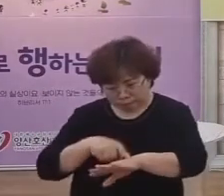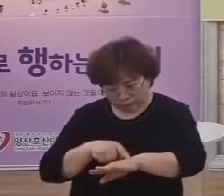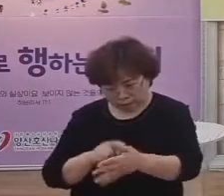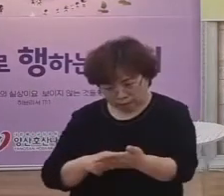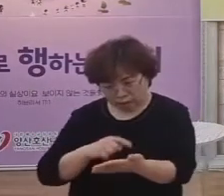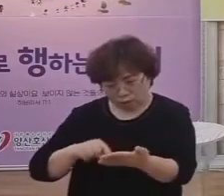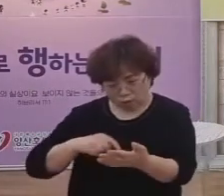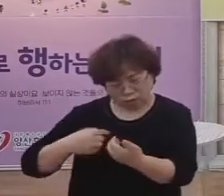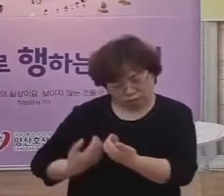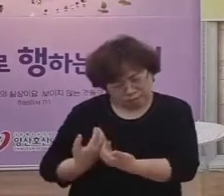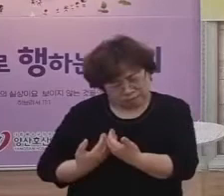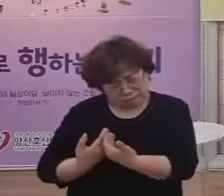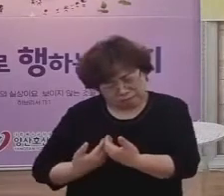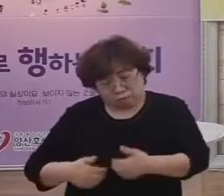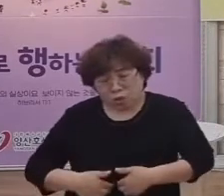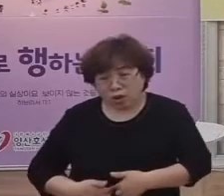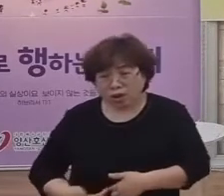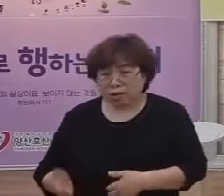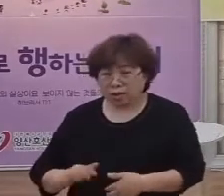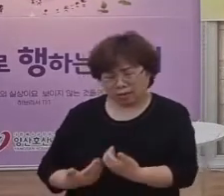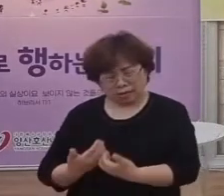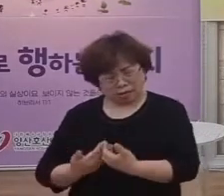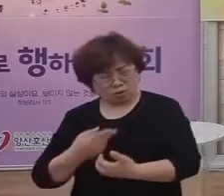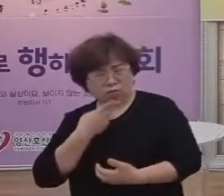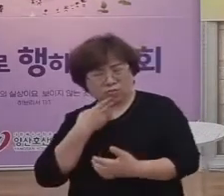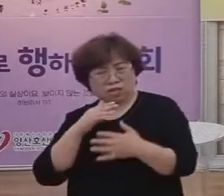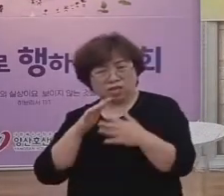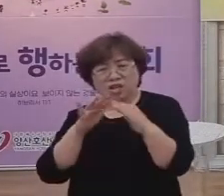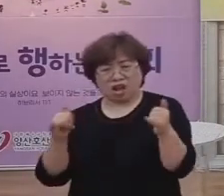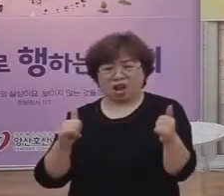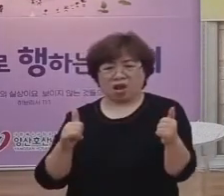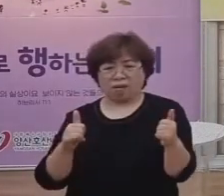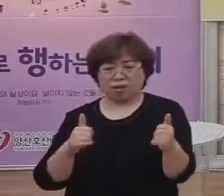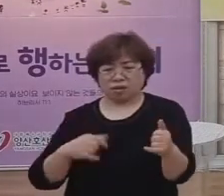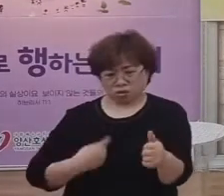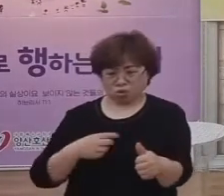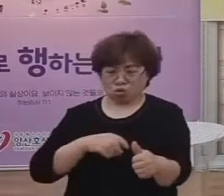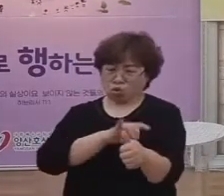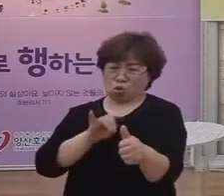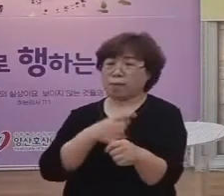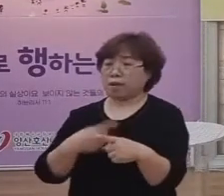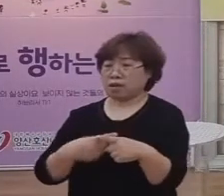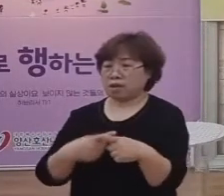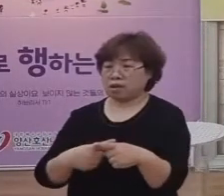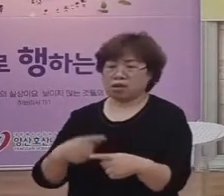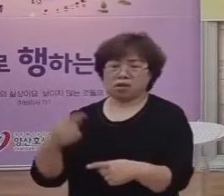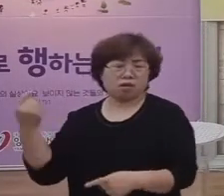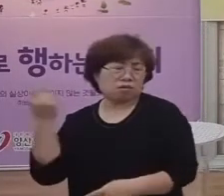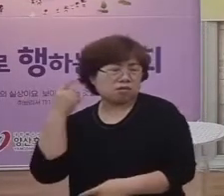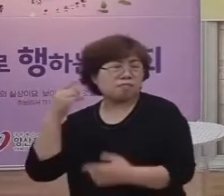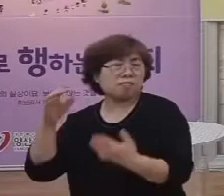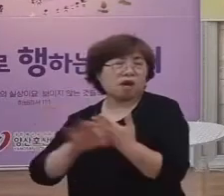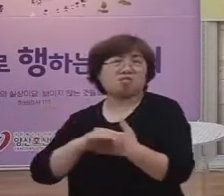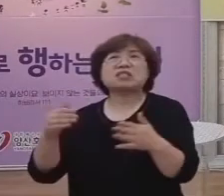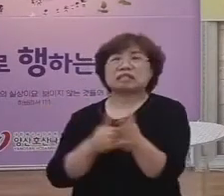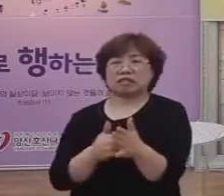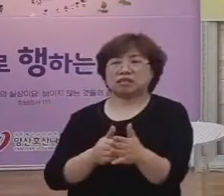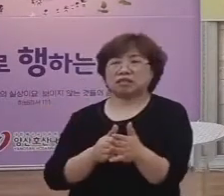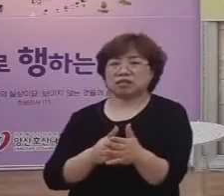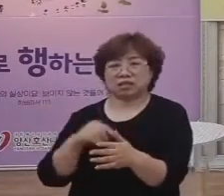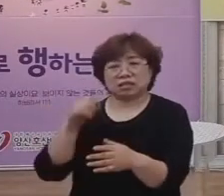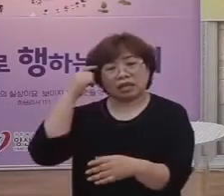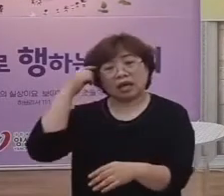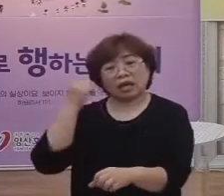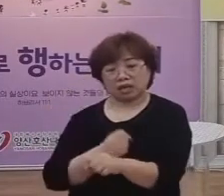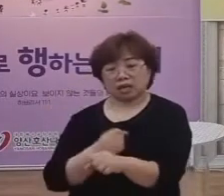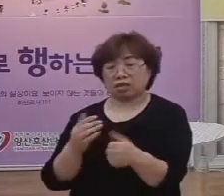근데 그 실험이 없는 삶을 사는 것 자체가 나를 속인 거. 그러니까 들은 것으로 내가 다 했다 생각하고 그